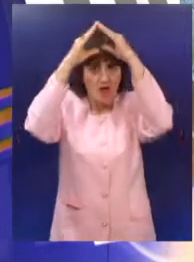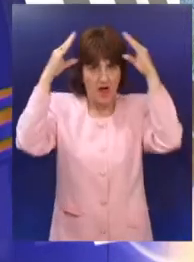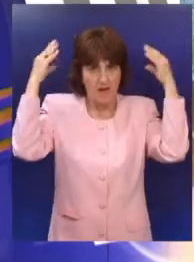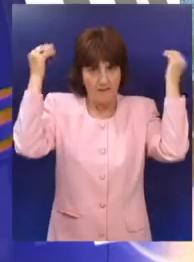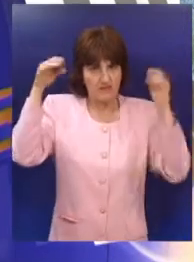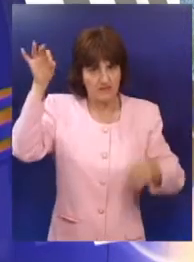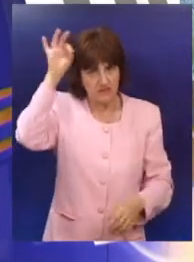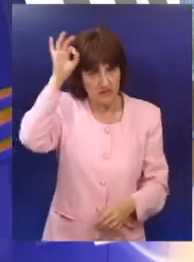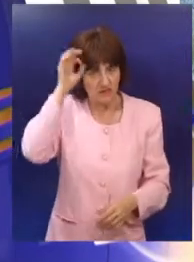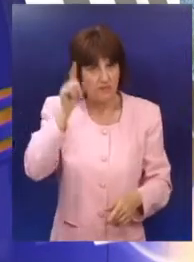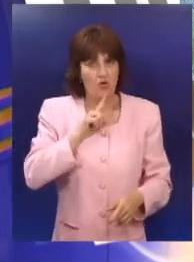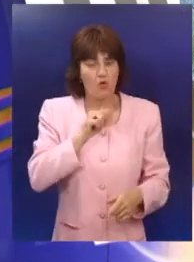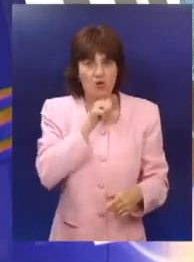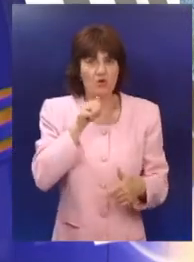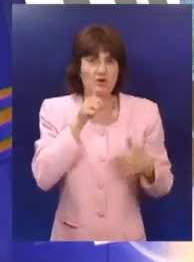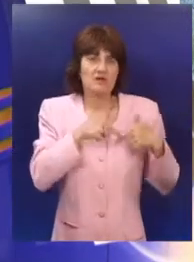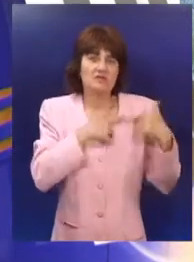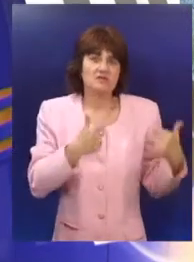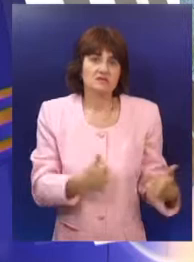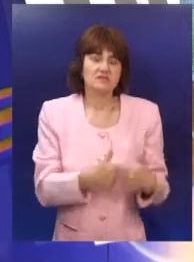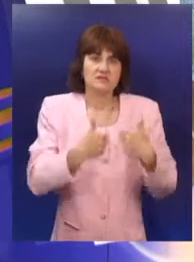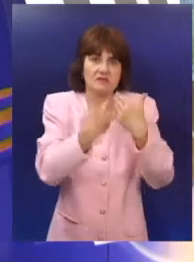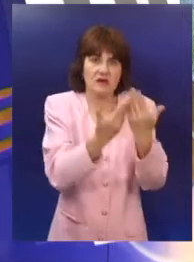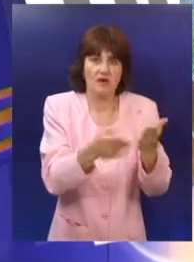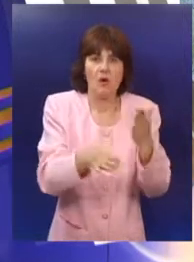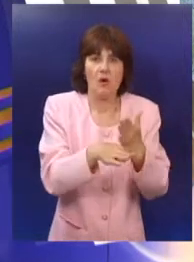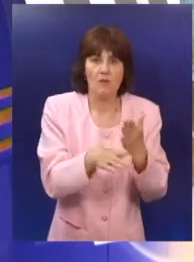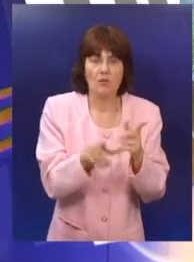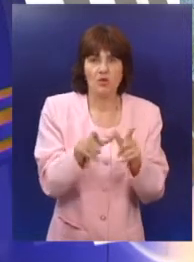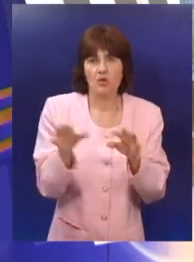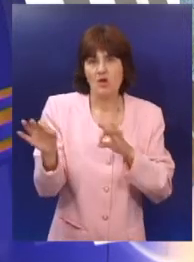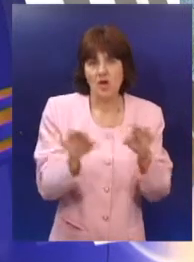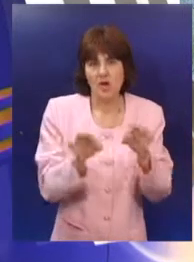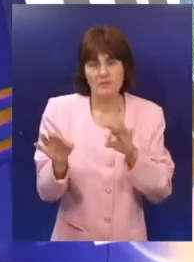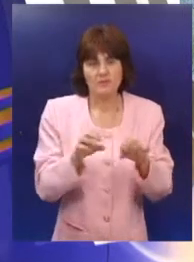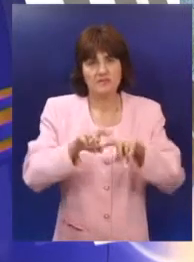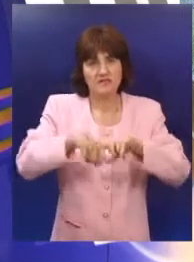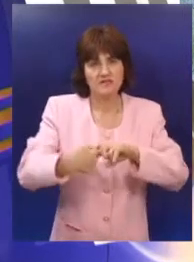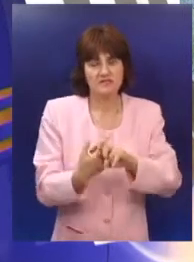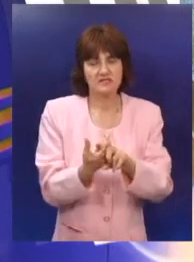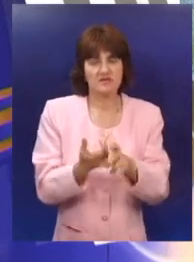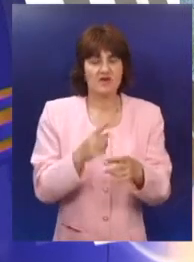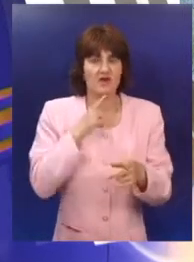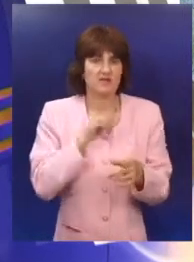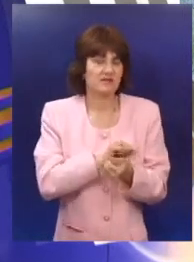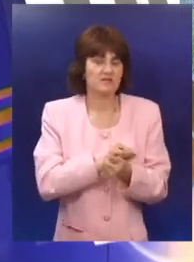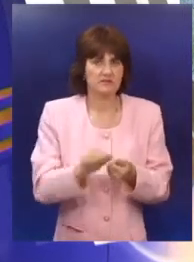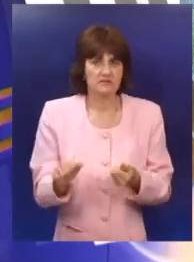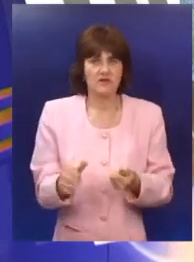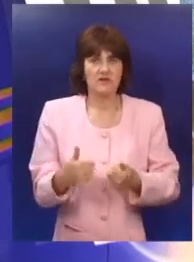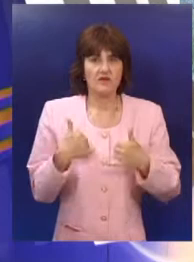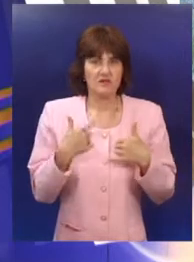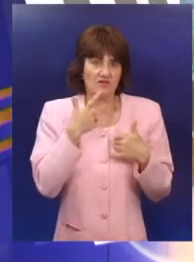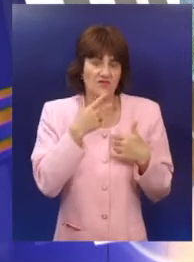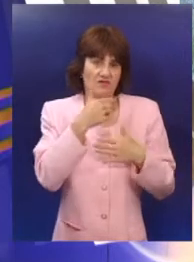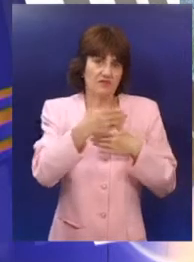nam je omogućila tako zaista nesebičnu pomoć i u tehničkom opremanju učionica i kroz stručni kadar